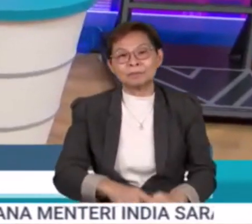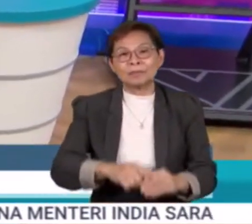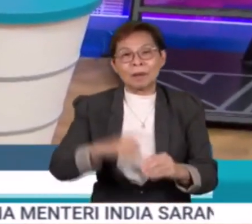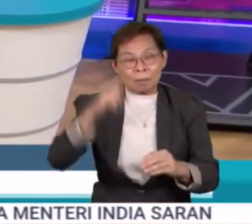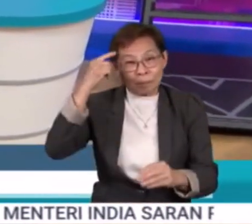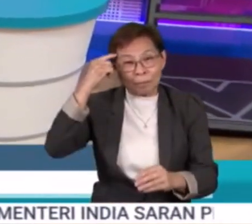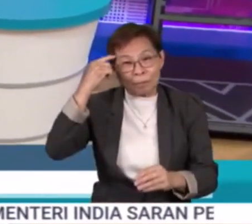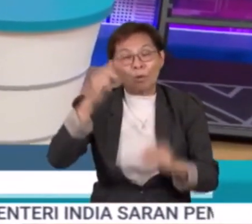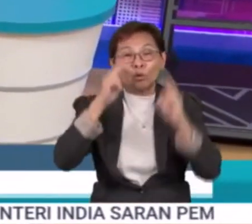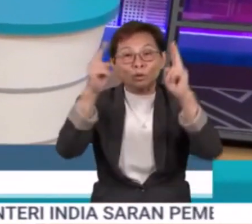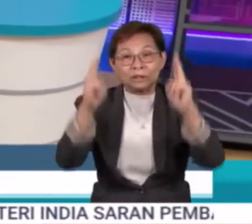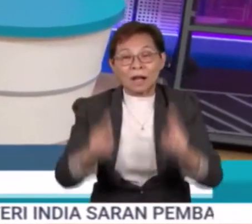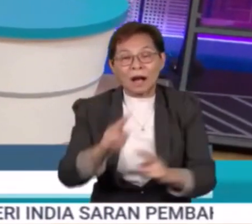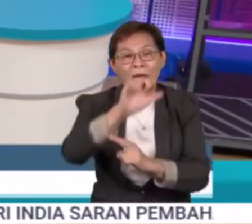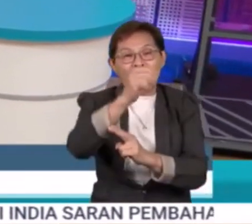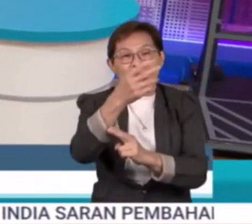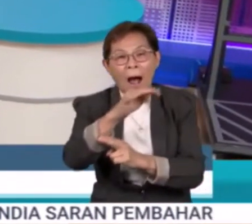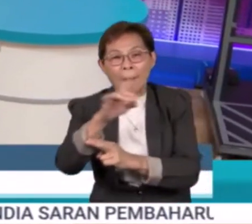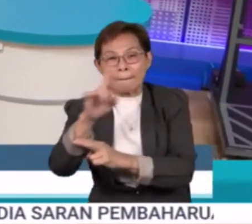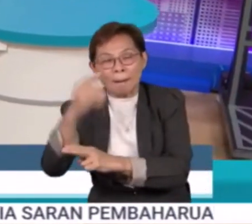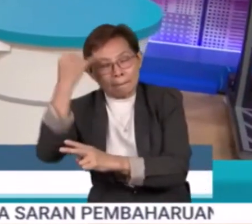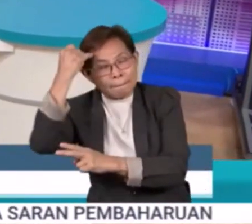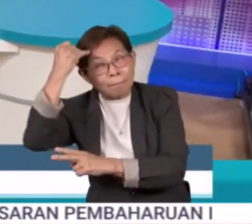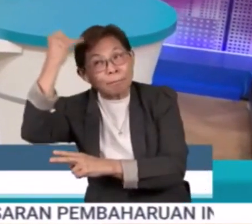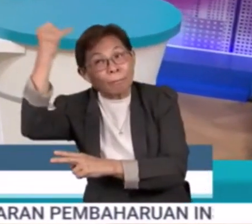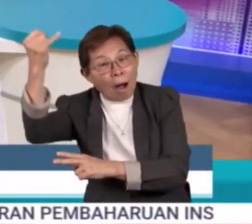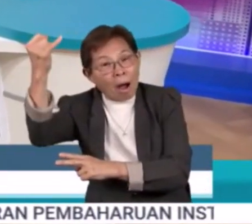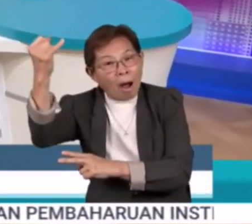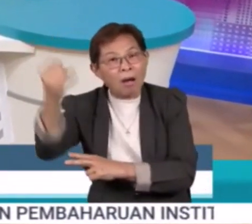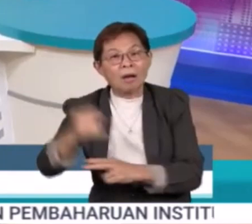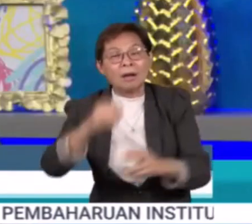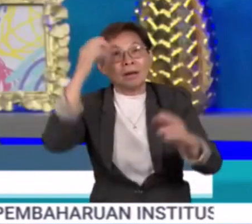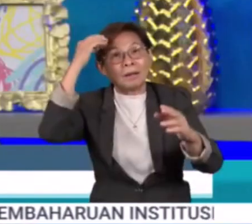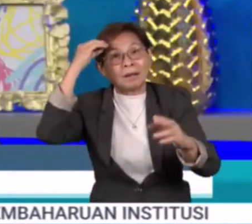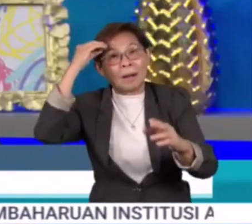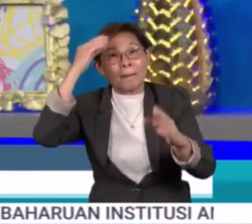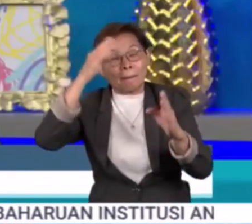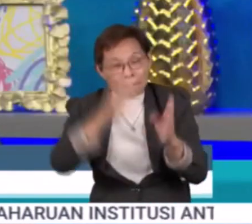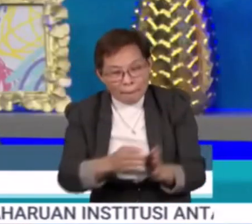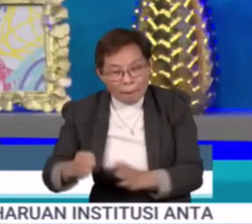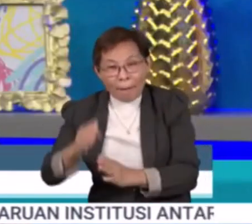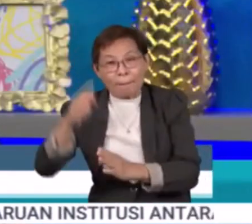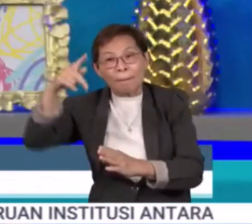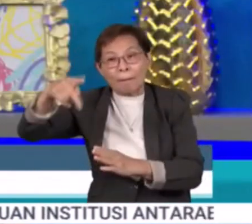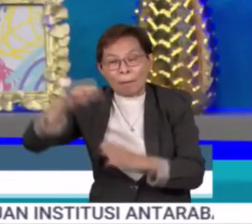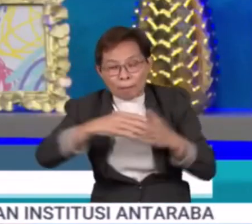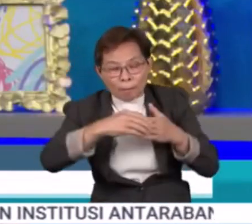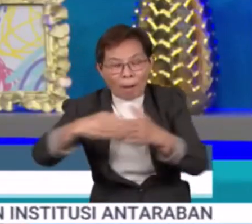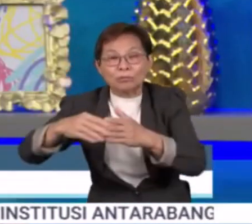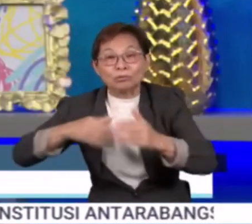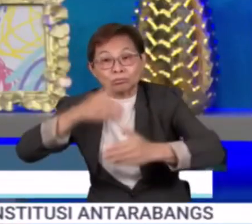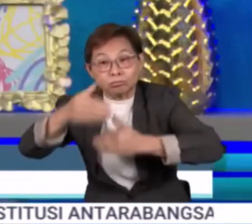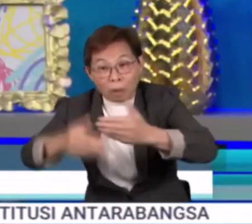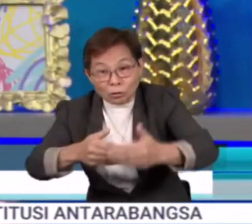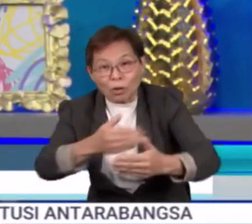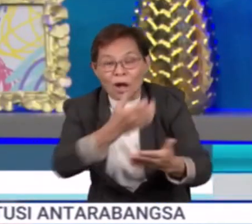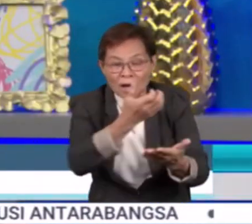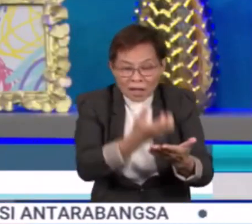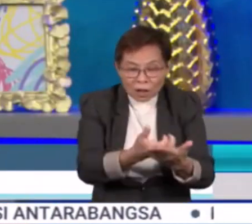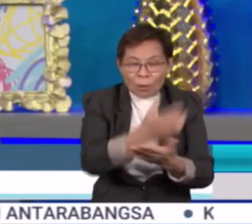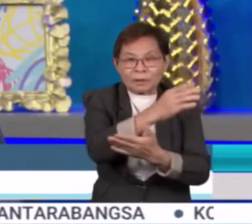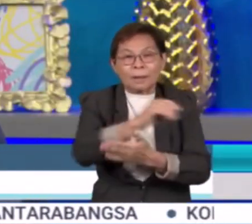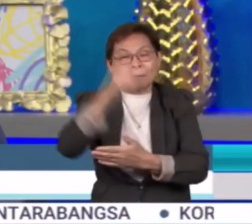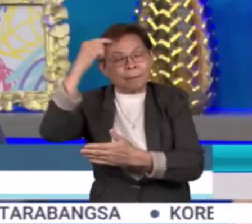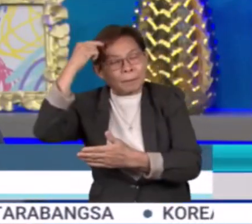Turaf, Ustaz Ahmad Faiz Mohd Khalil berpandangan gagasan Perdana Menteri itu memacu kemajuan bukan hanya ekonomi